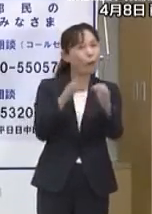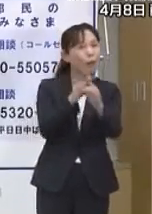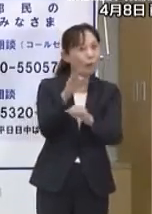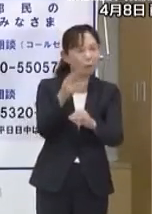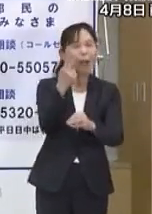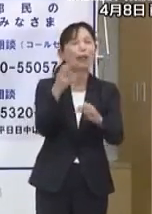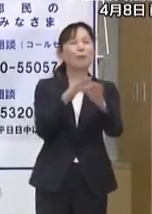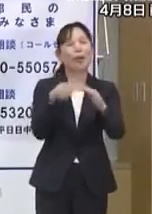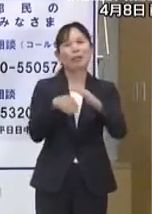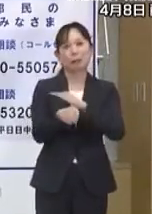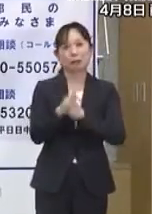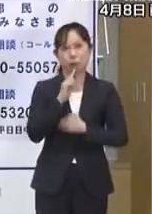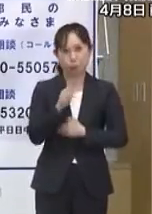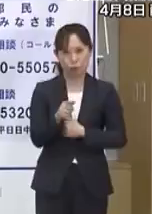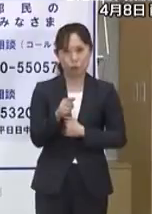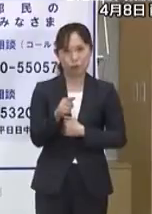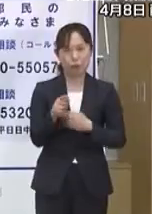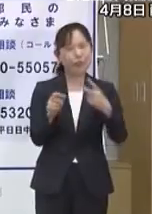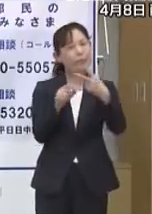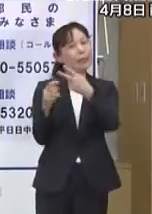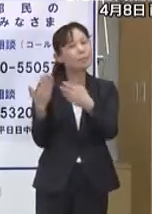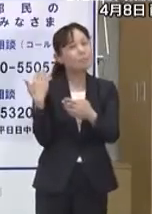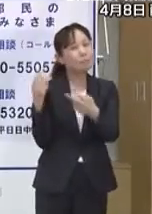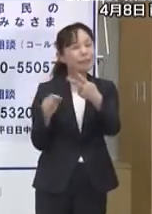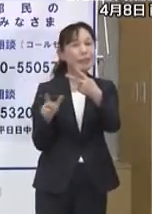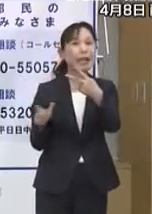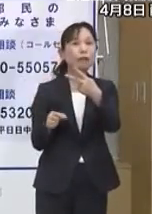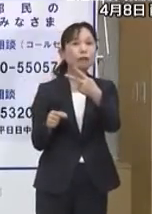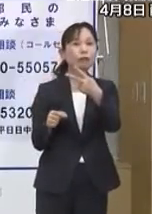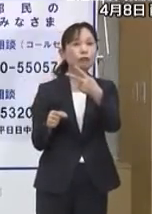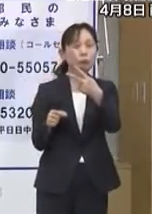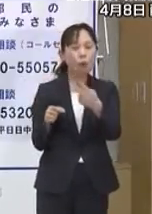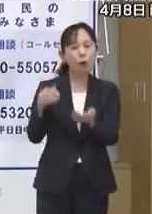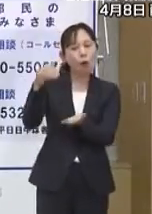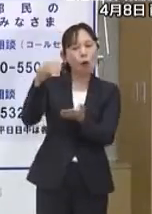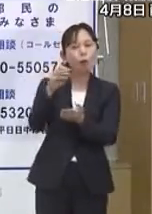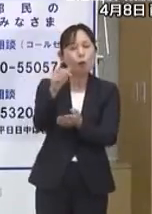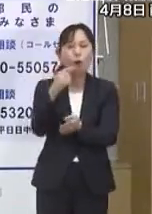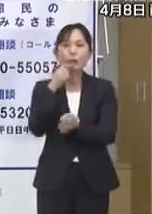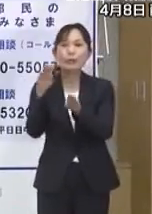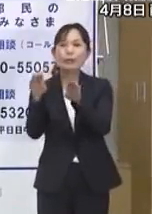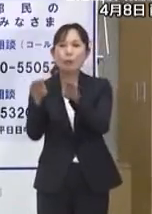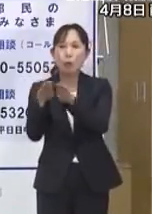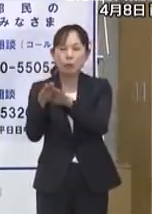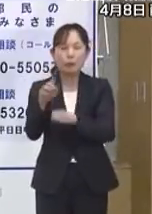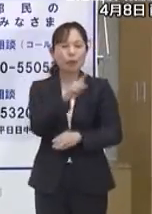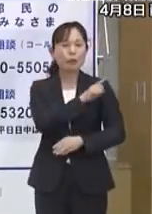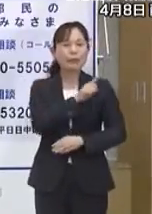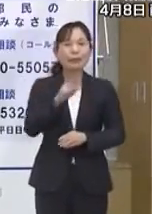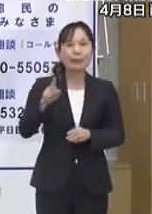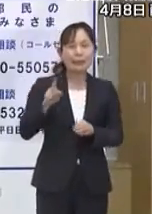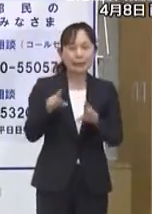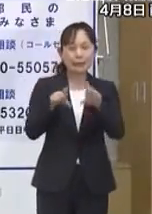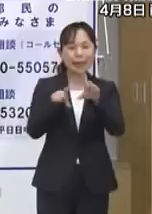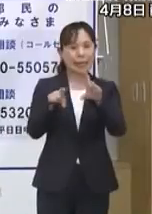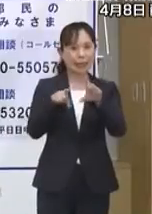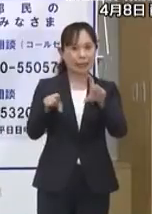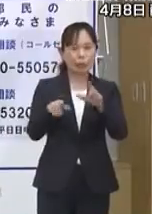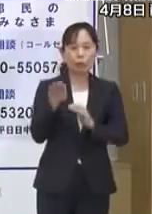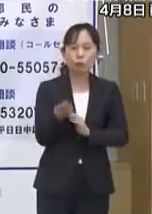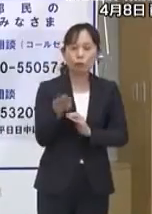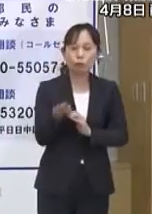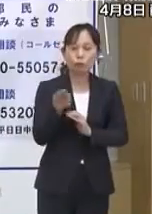から都営地下ですで2月以降ですね毎週末の11平均の自動改札の